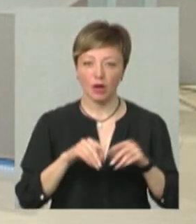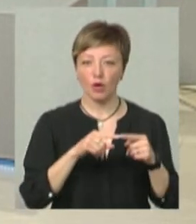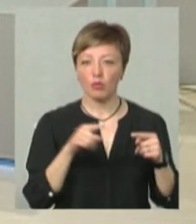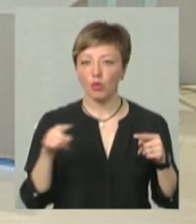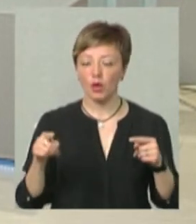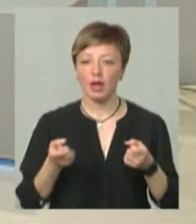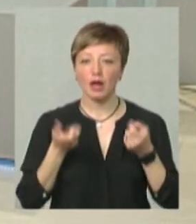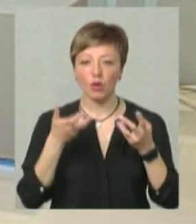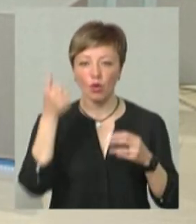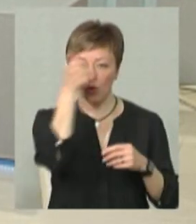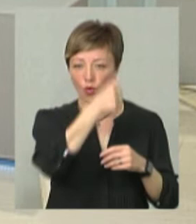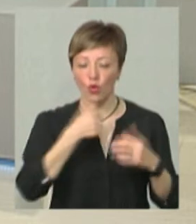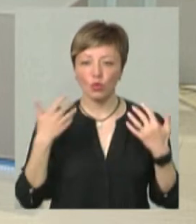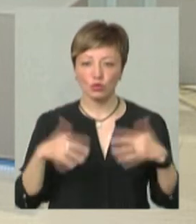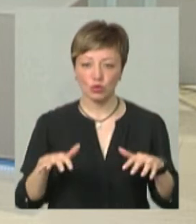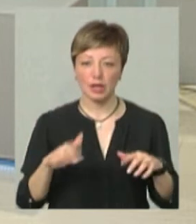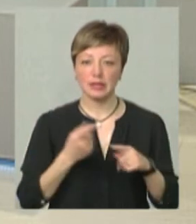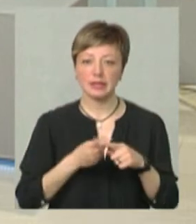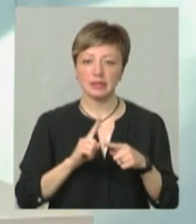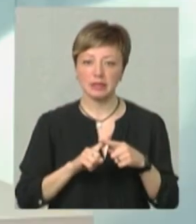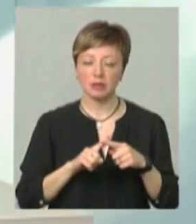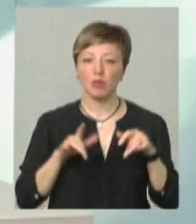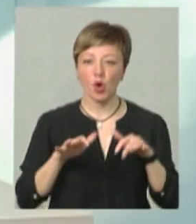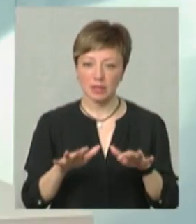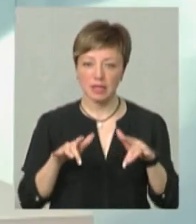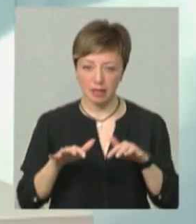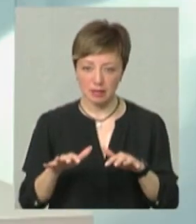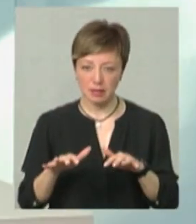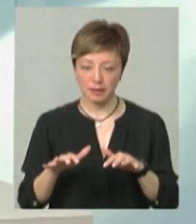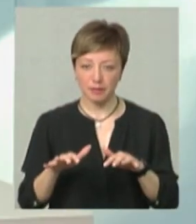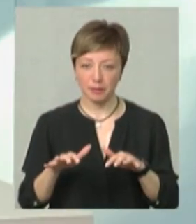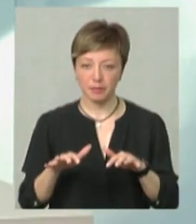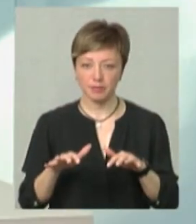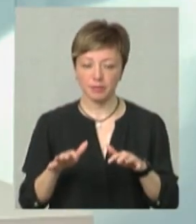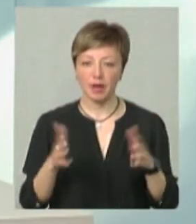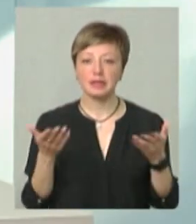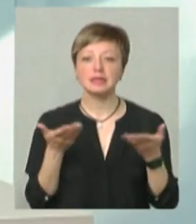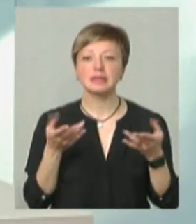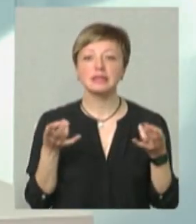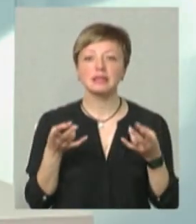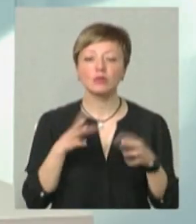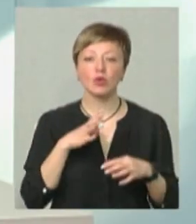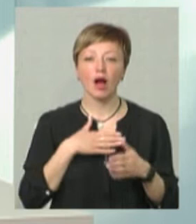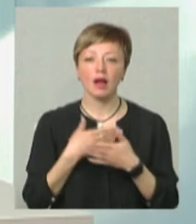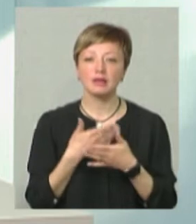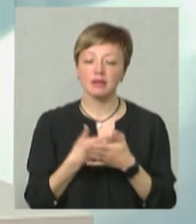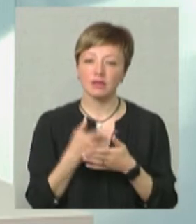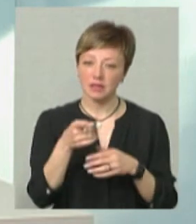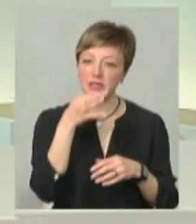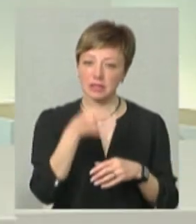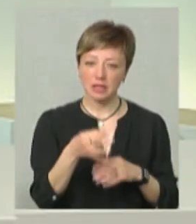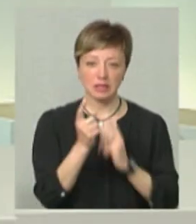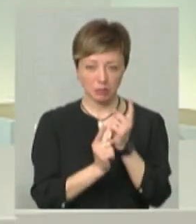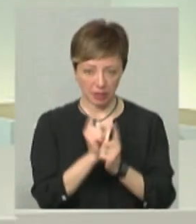протягом кількох років уже, от ці процеси, я не знаю, наскільки вони були активними, ви сказали, що